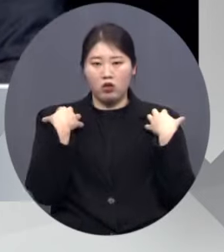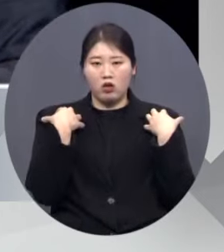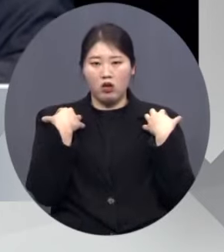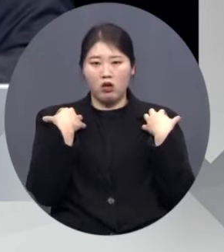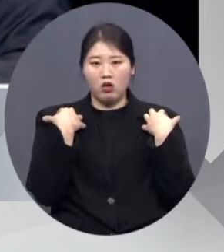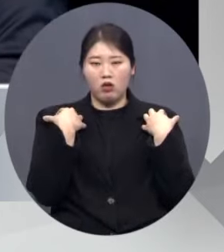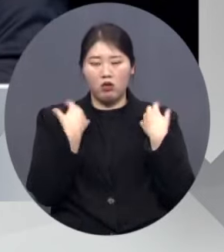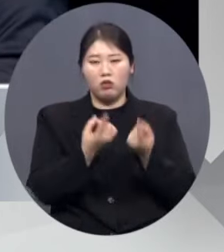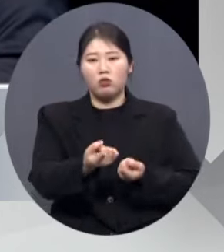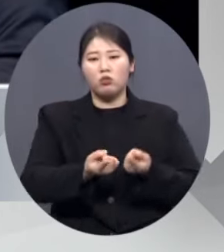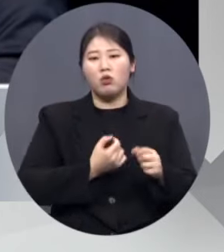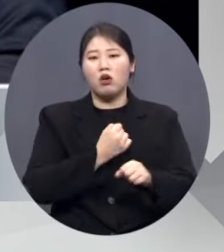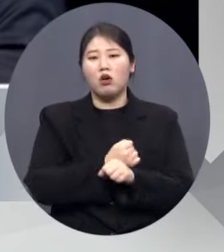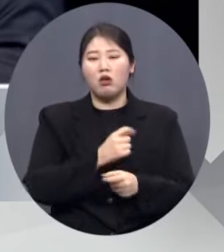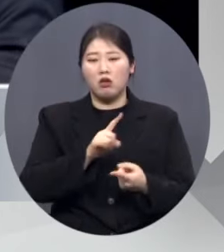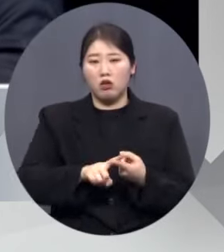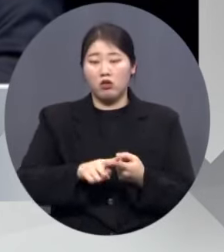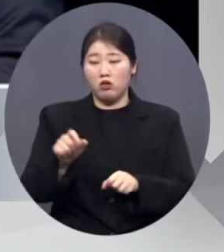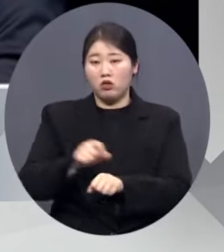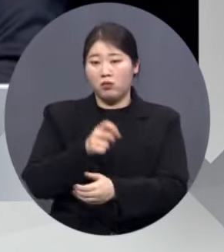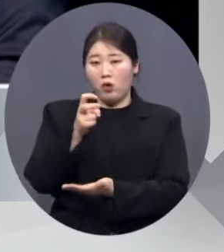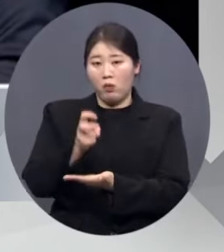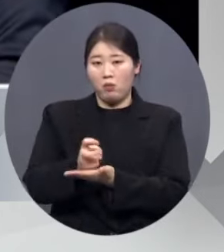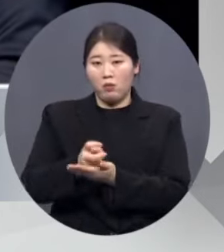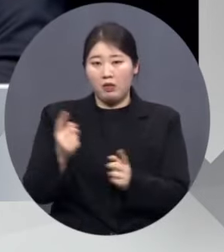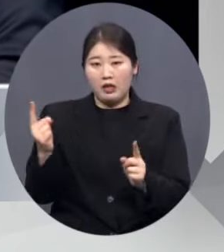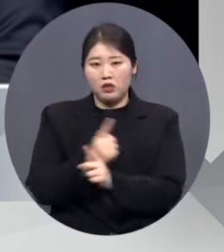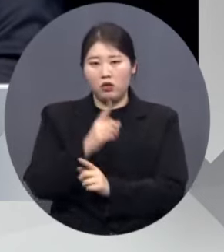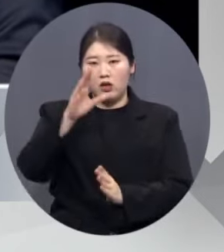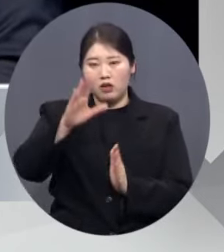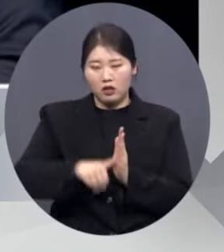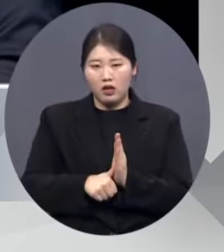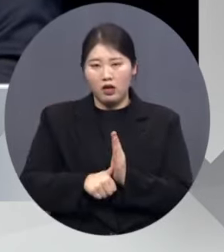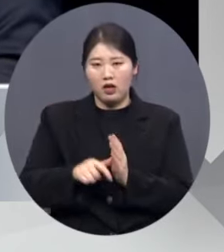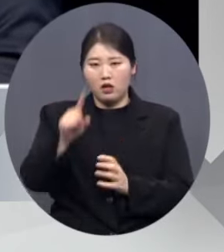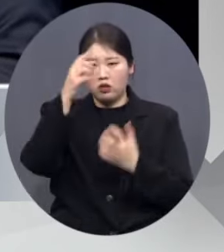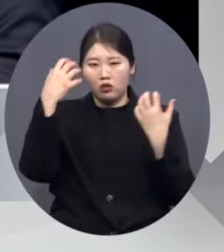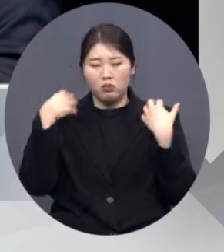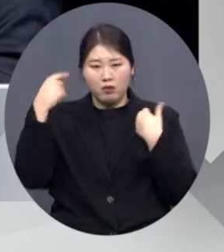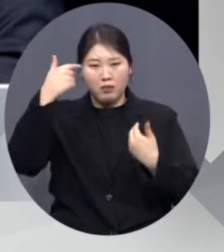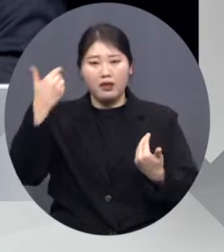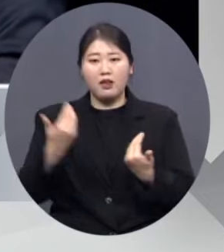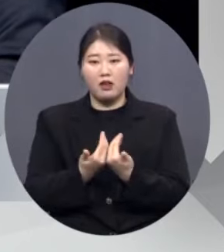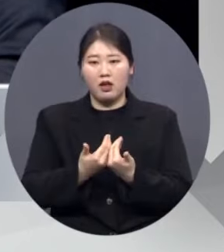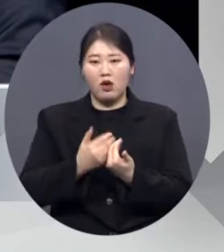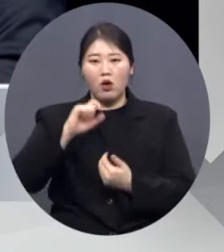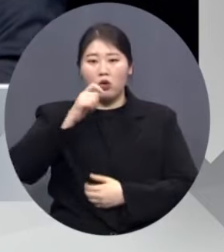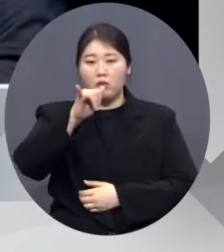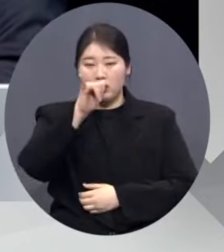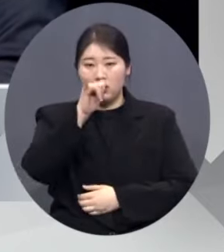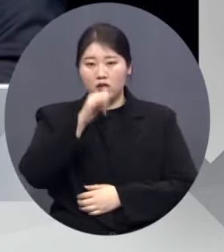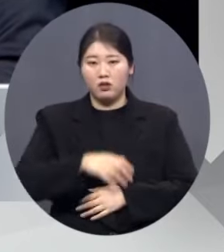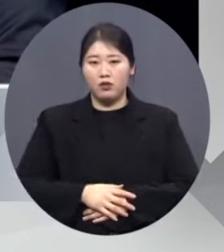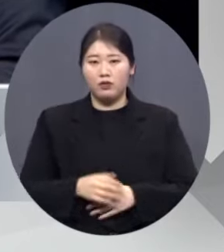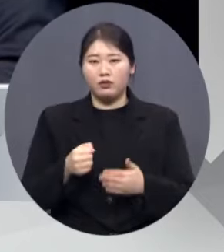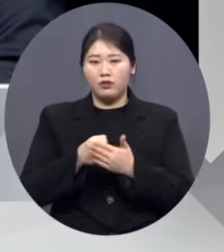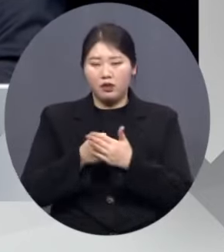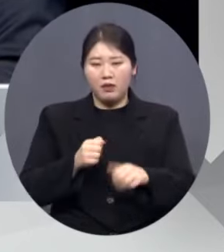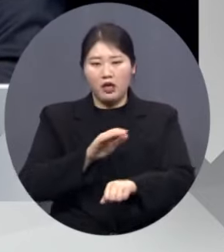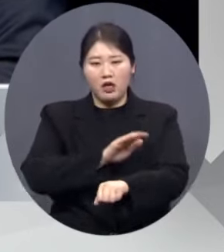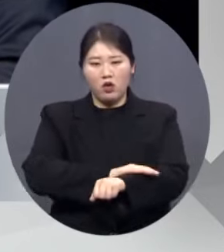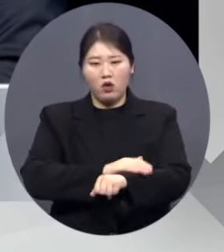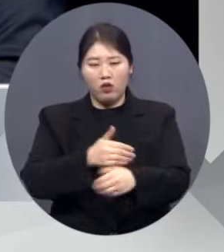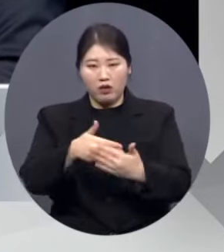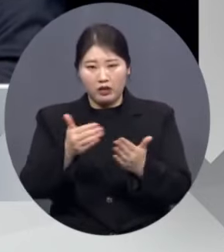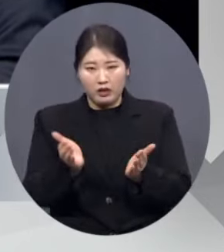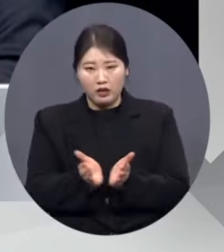기여를 했는지 특별법 개정할 때 행정부의 반대로 어려움이 있었습니다 그래서 여당 의원들도